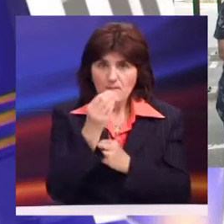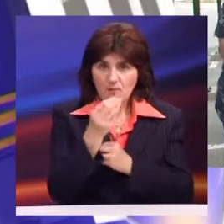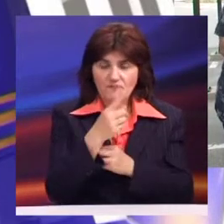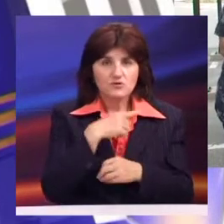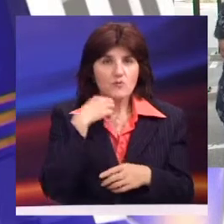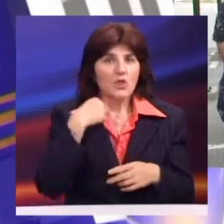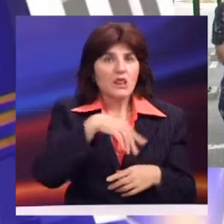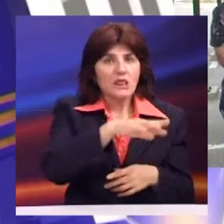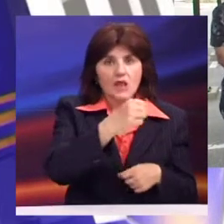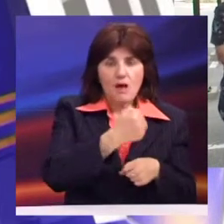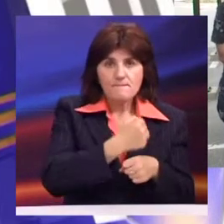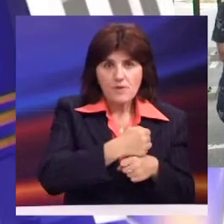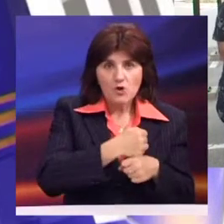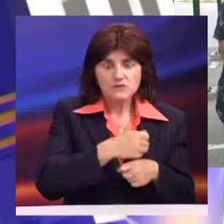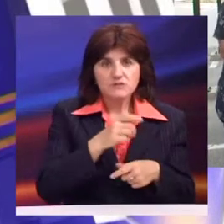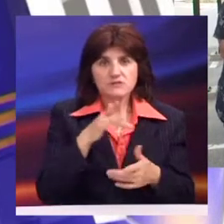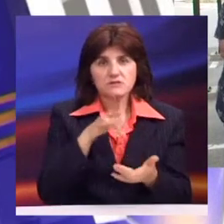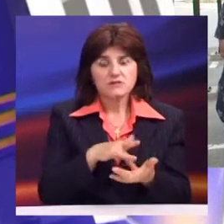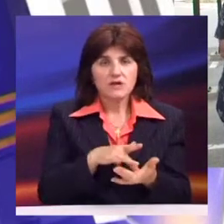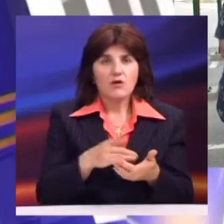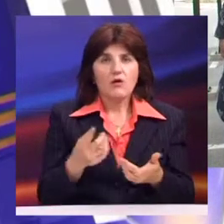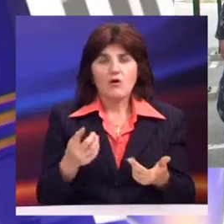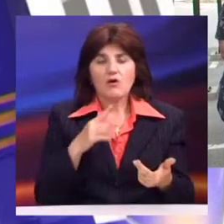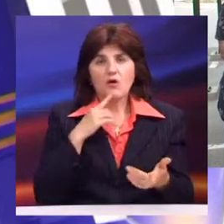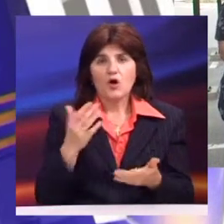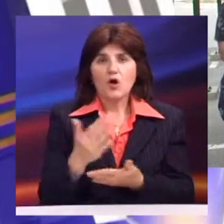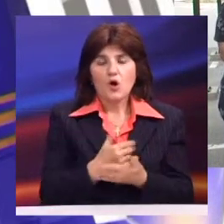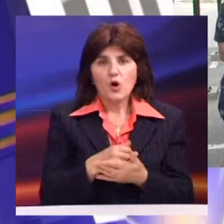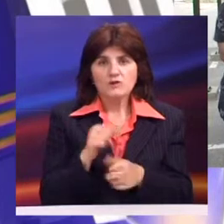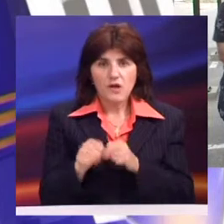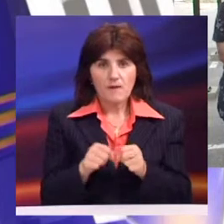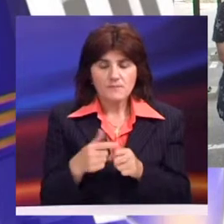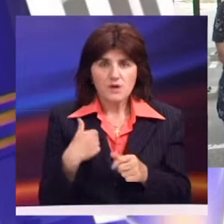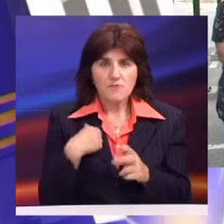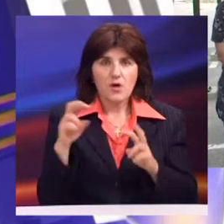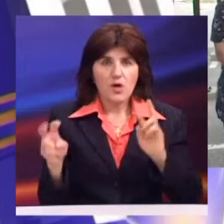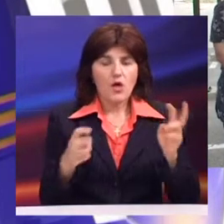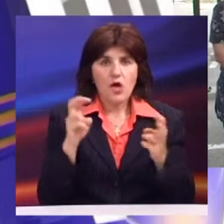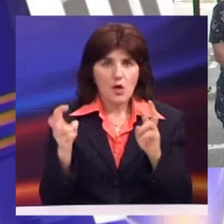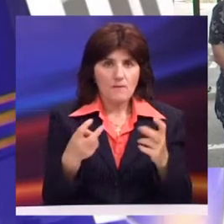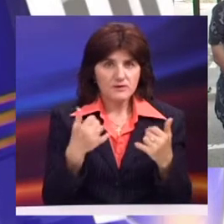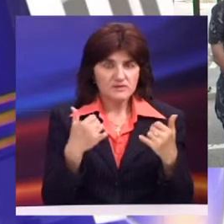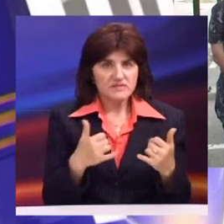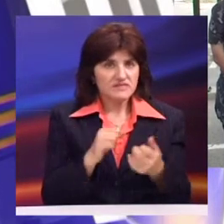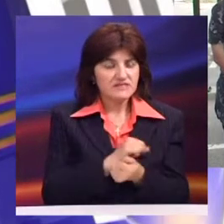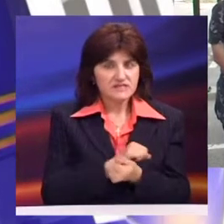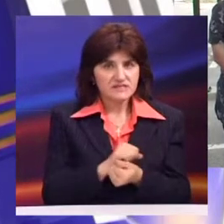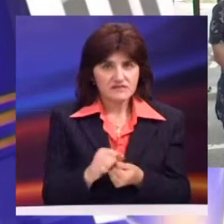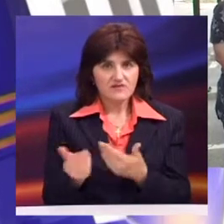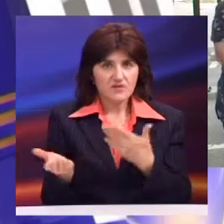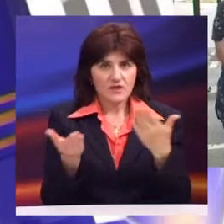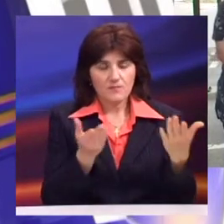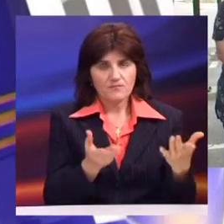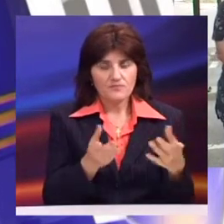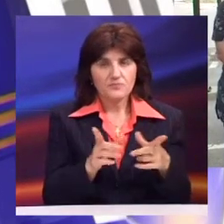ljudi koji odlaze na posao, dolaze se posla i pritom znači, koriste naše bicikle. Mi pozivamo i ovom prilikom sve